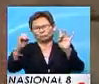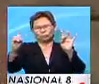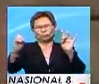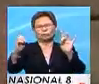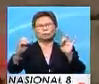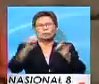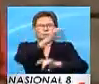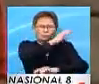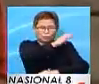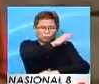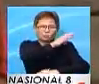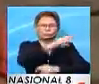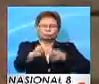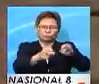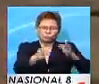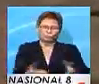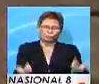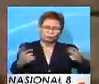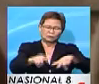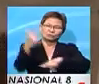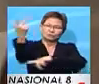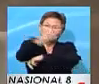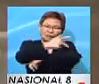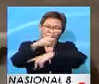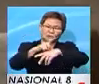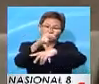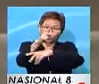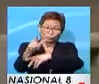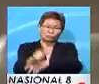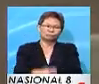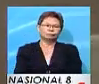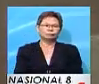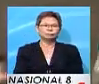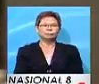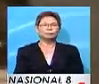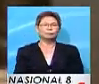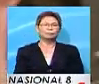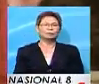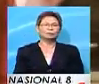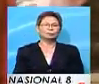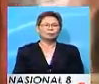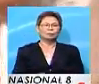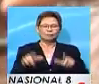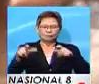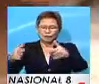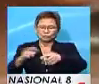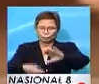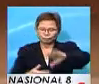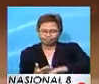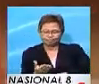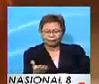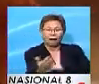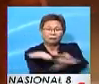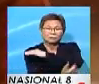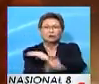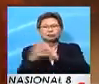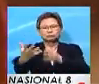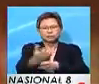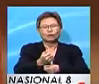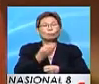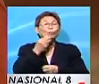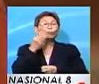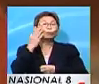jurulatih yang berlangsung selama 3 hari diegara untuk rekod pasukan pencak silat negara berjaya membawa pulang 3